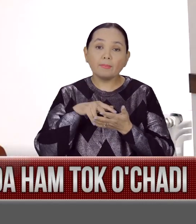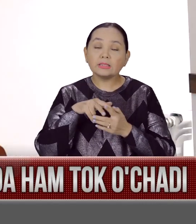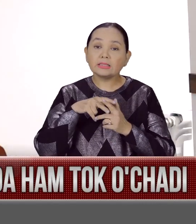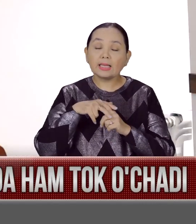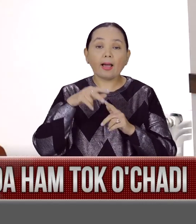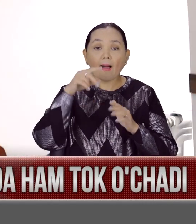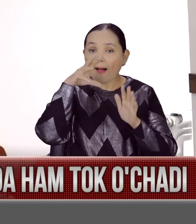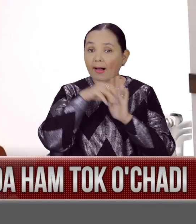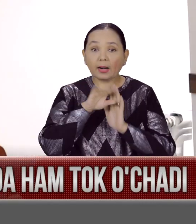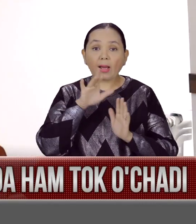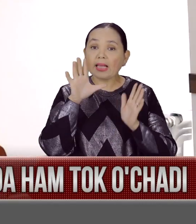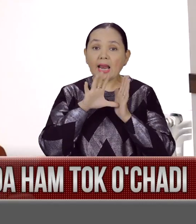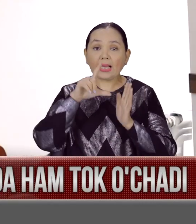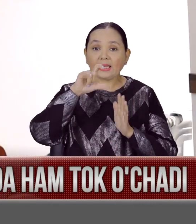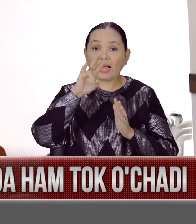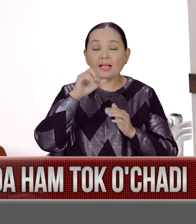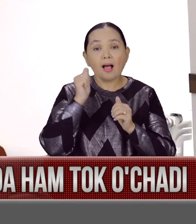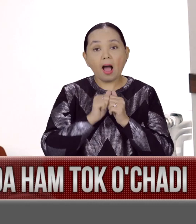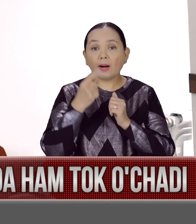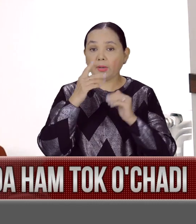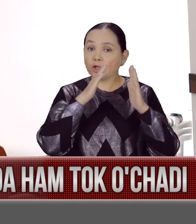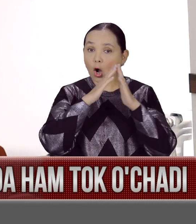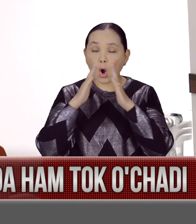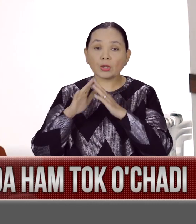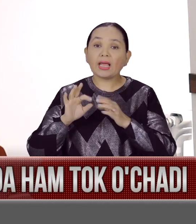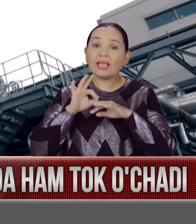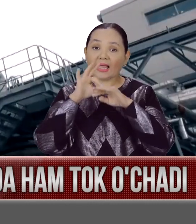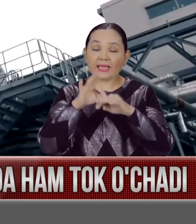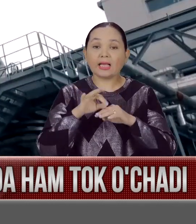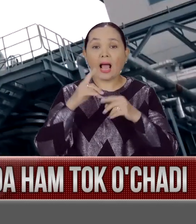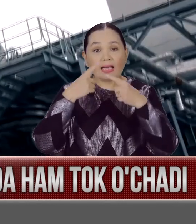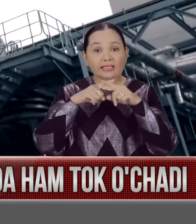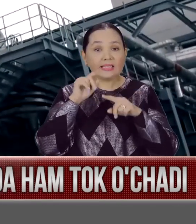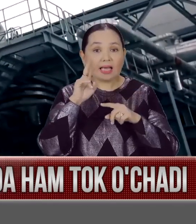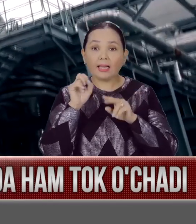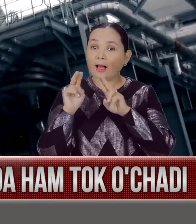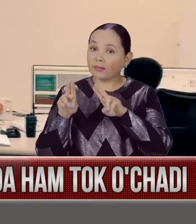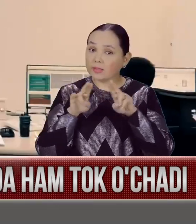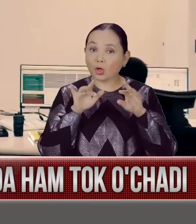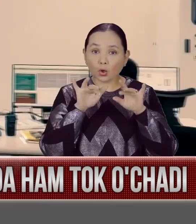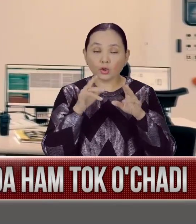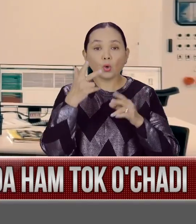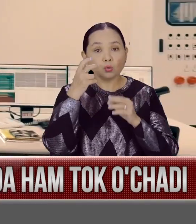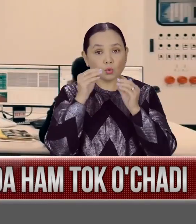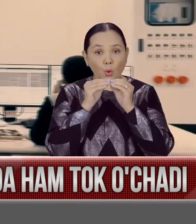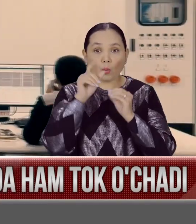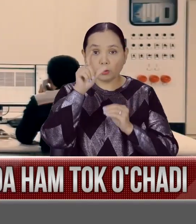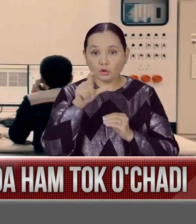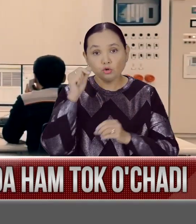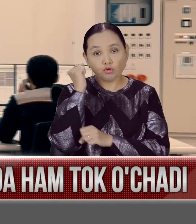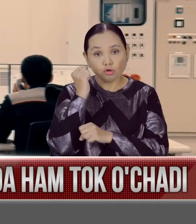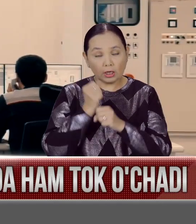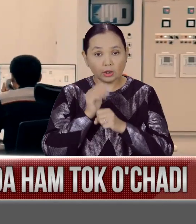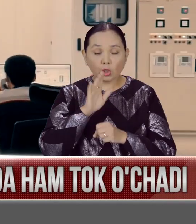elektr energiyani har bir xonadonga yetkazish tarqatish. Texnikalarni nazorat qilish uchun 310 nafar ishchi